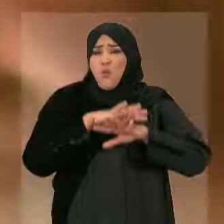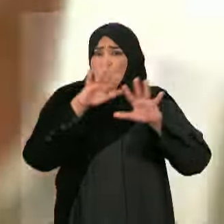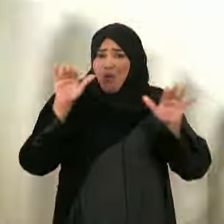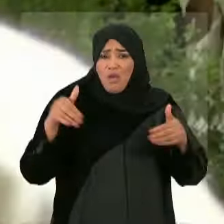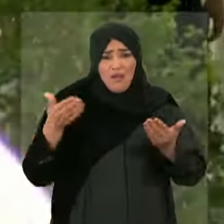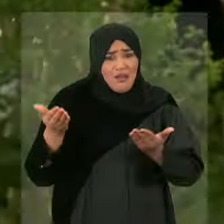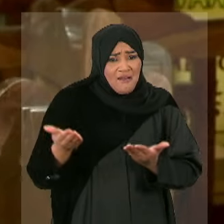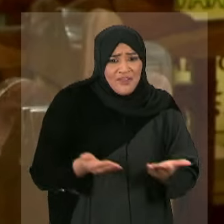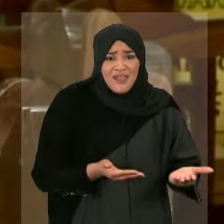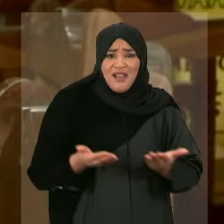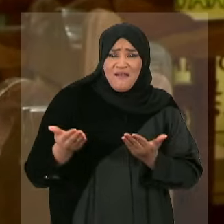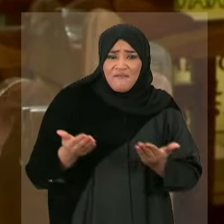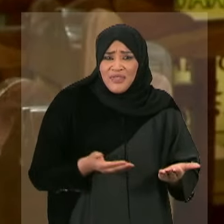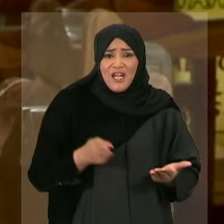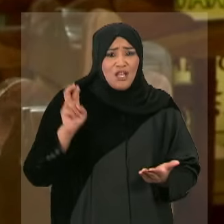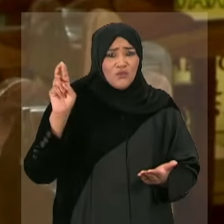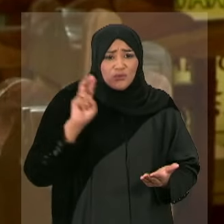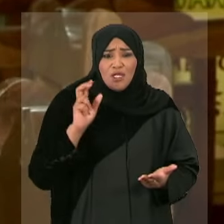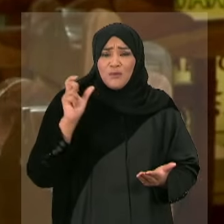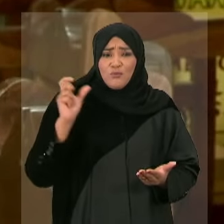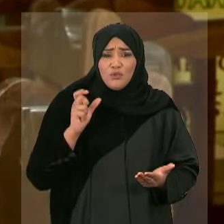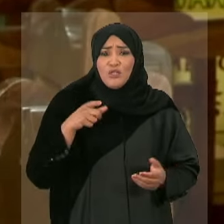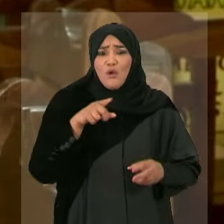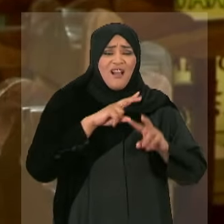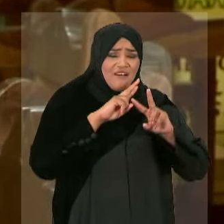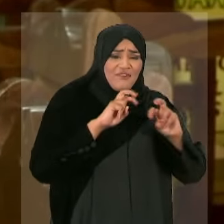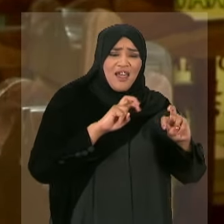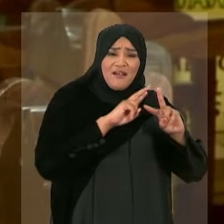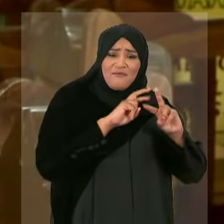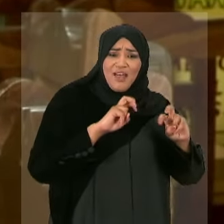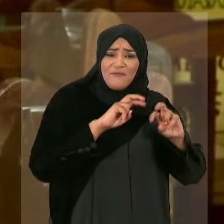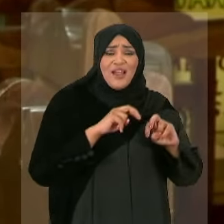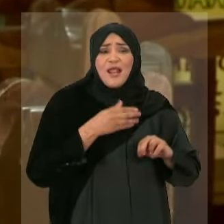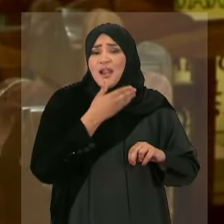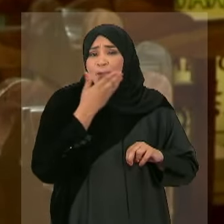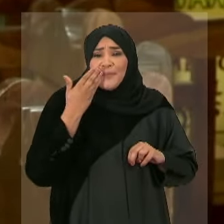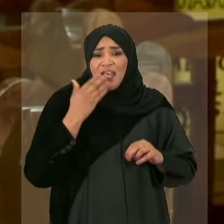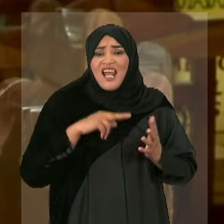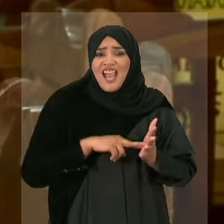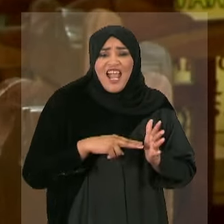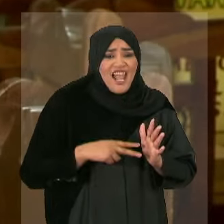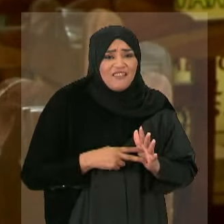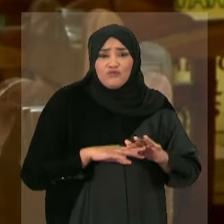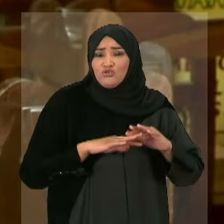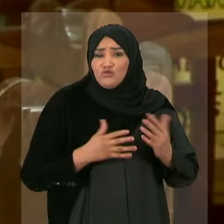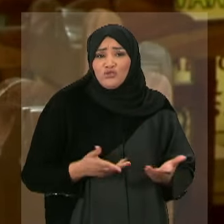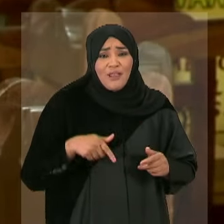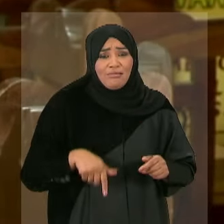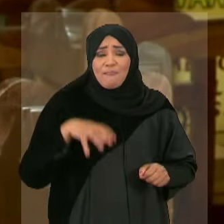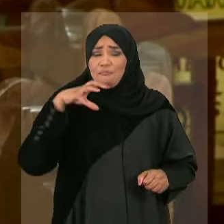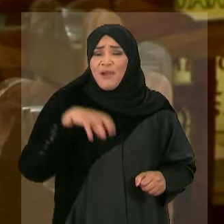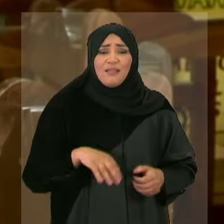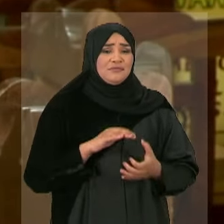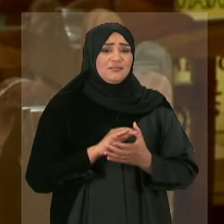رمضان بيعني لنا، وعن طريقه إحنا بنبعث هذه الرسالة لكل شعوب العالم يعرفوها. من الناصرة بلد السيد المسيح بلد السلام،